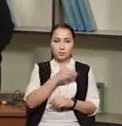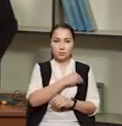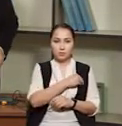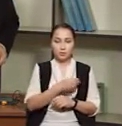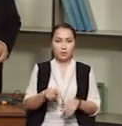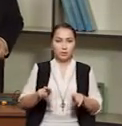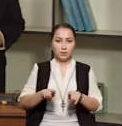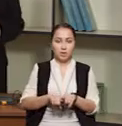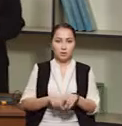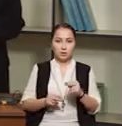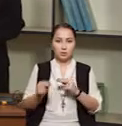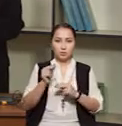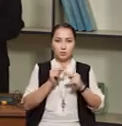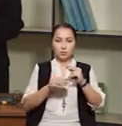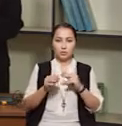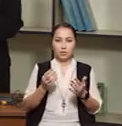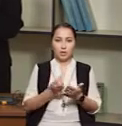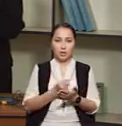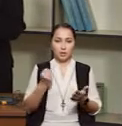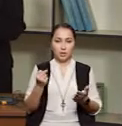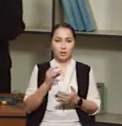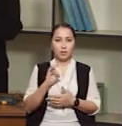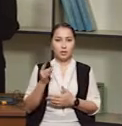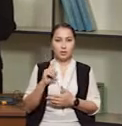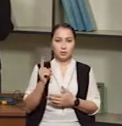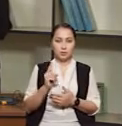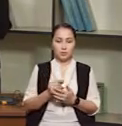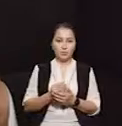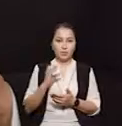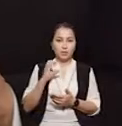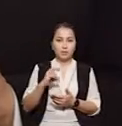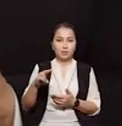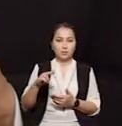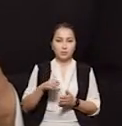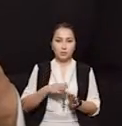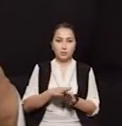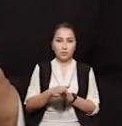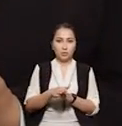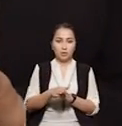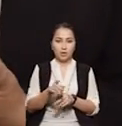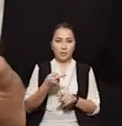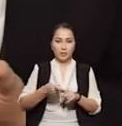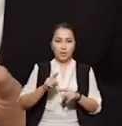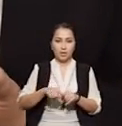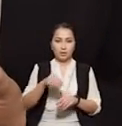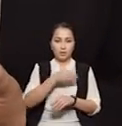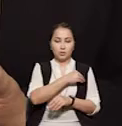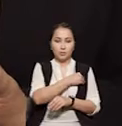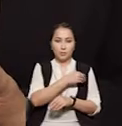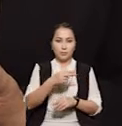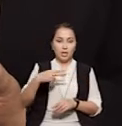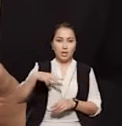Ikkinchi termometr ham xuddi shunday tuzilishga ega, lekin rezervuariga spirt to'ldirilgan. Bu